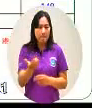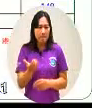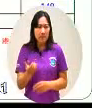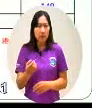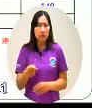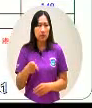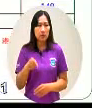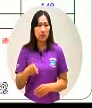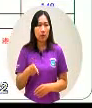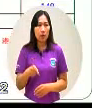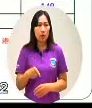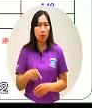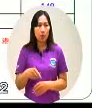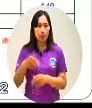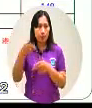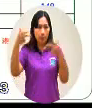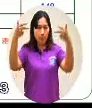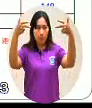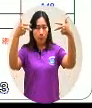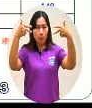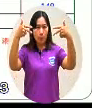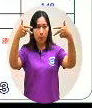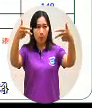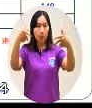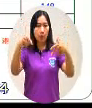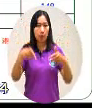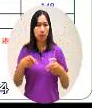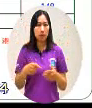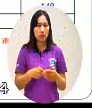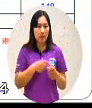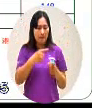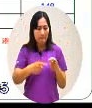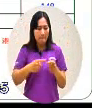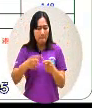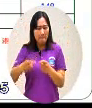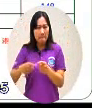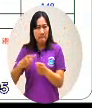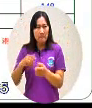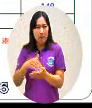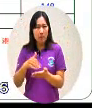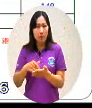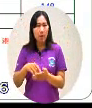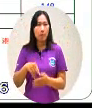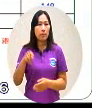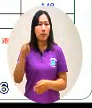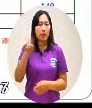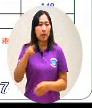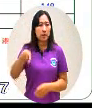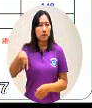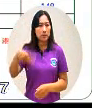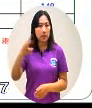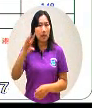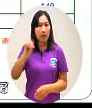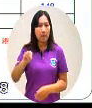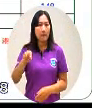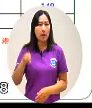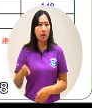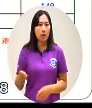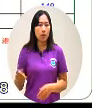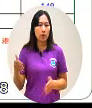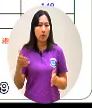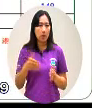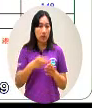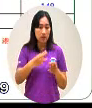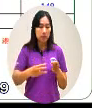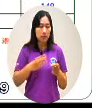总97年、98年、99年，一年拢变1200万，咱已经做3年啊。县市合并了，咱有100个